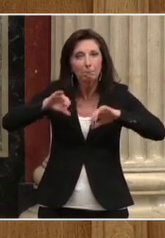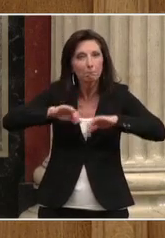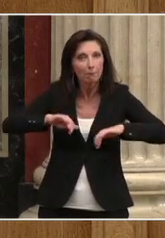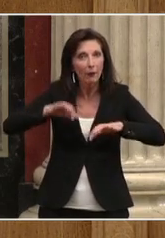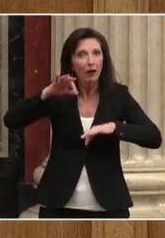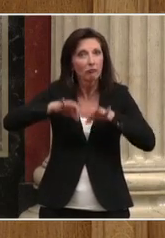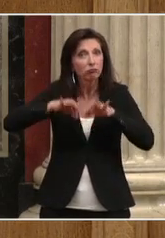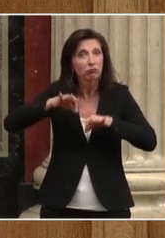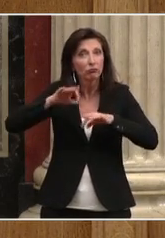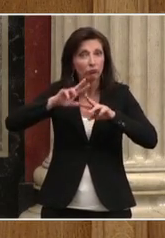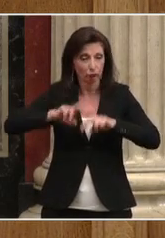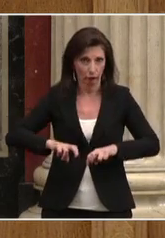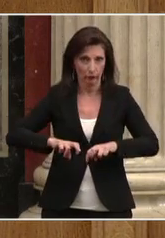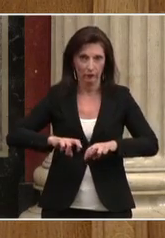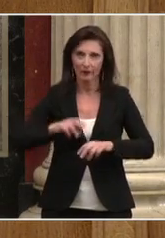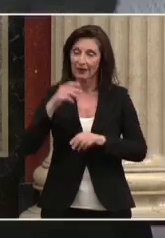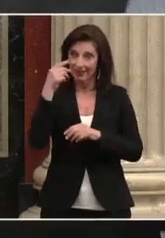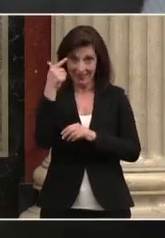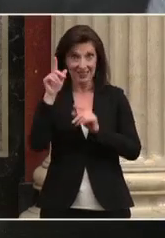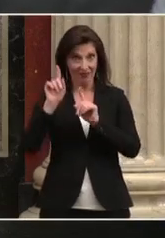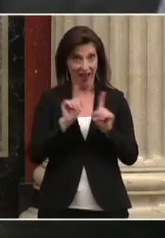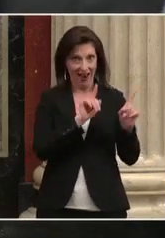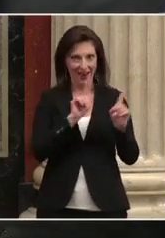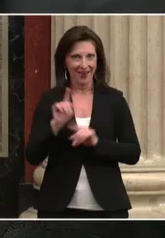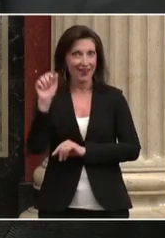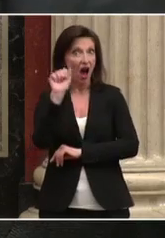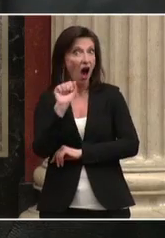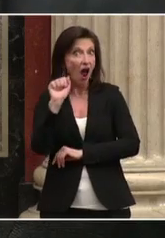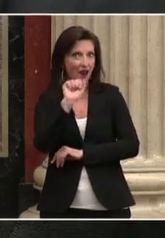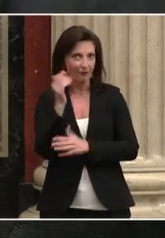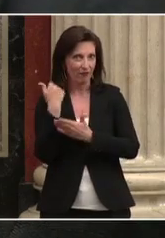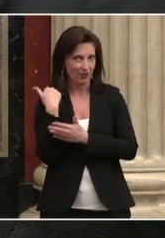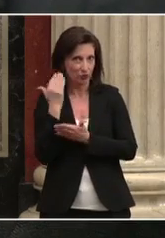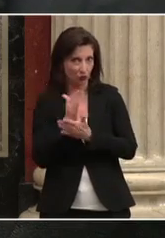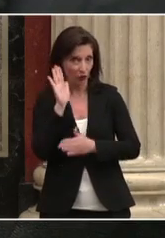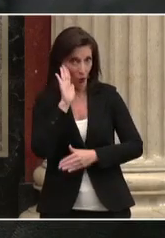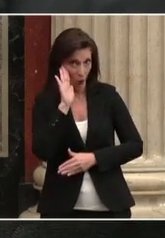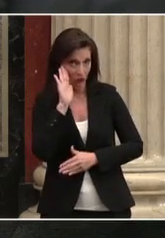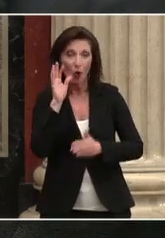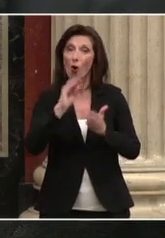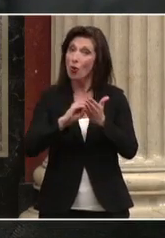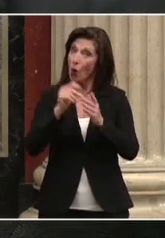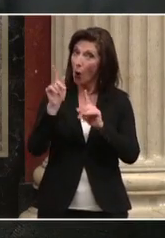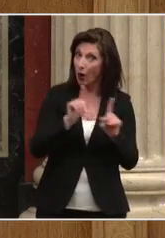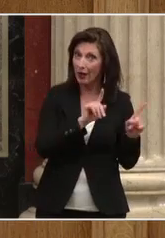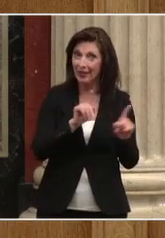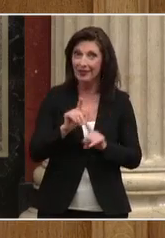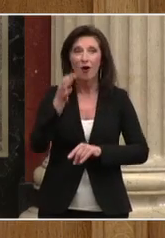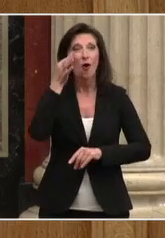Zwei Lieder von Walter Allen haben wir bereits gehört und ein weiteres und auch die Rede von